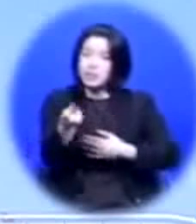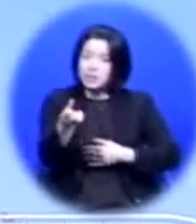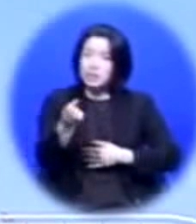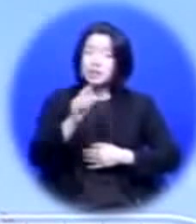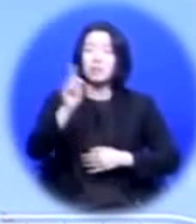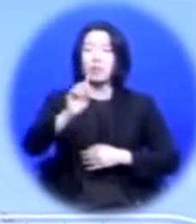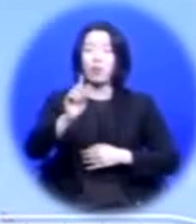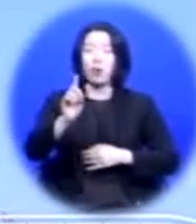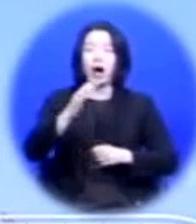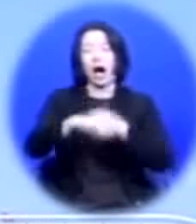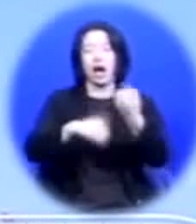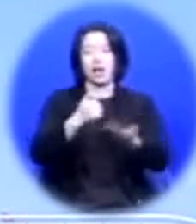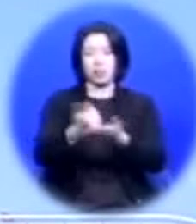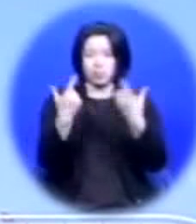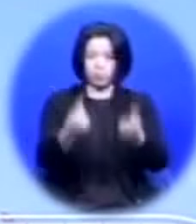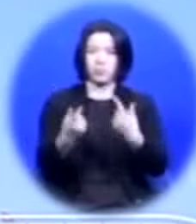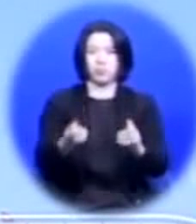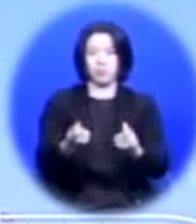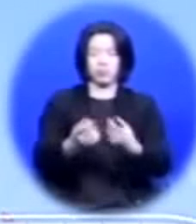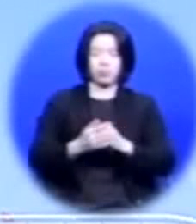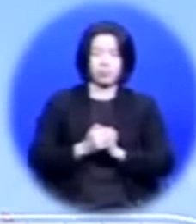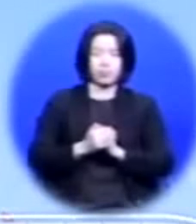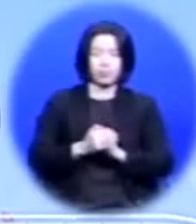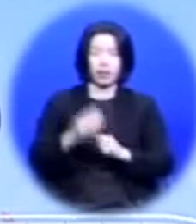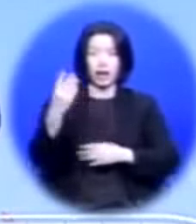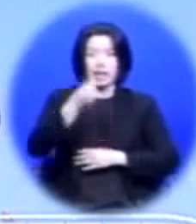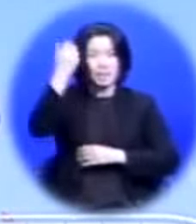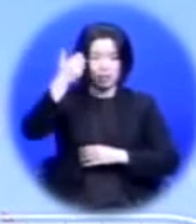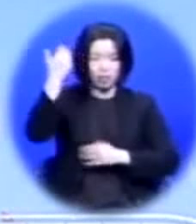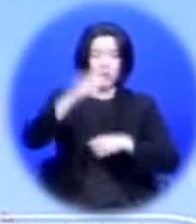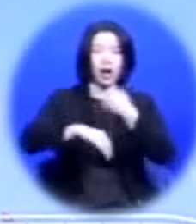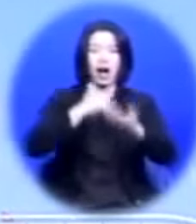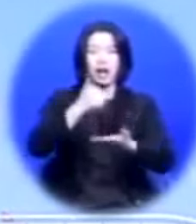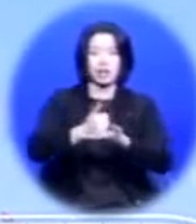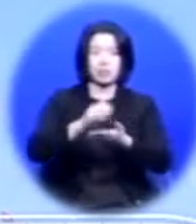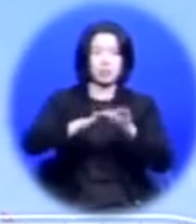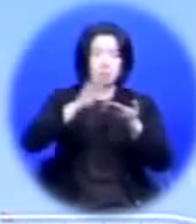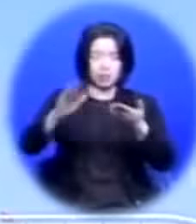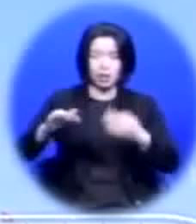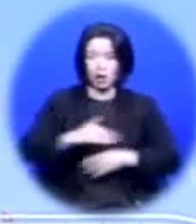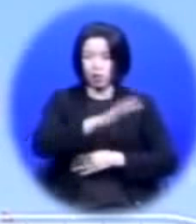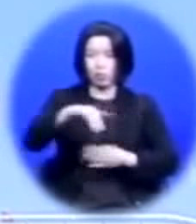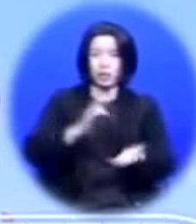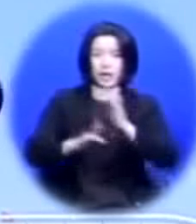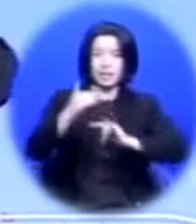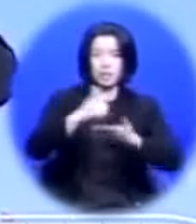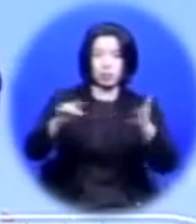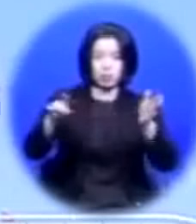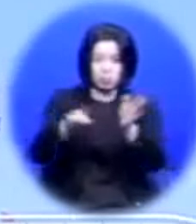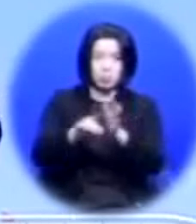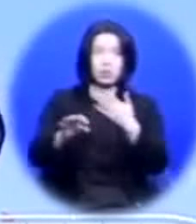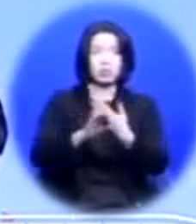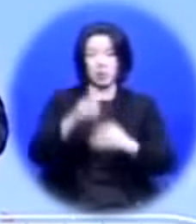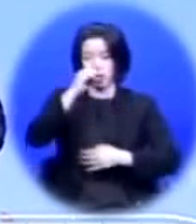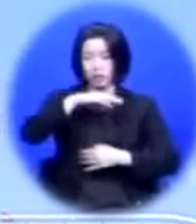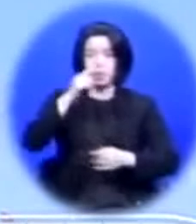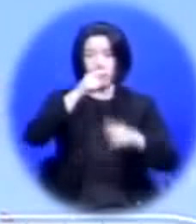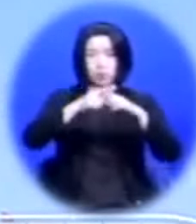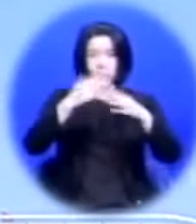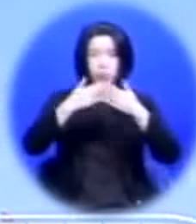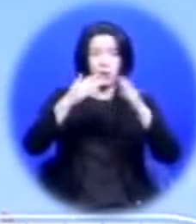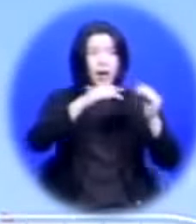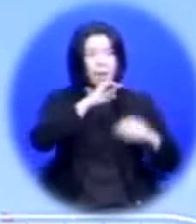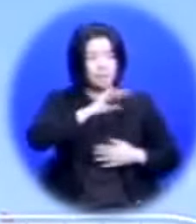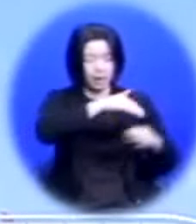하나님입니다 하나님 성령 하나님이세요 우리가 예수를 믿으면 그냥 교회만 다니는 것